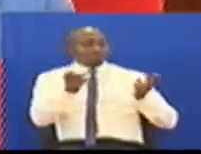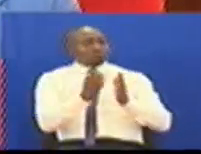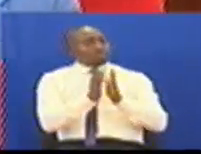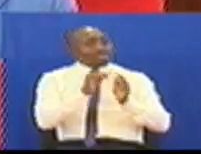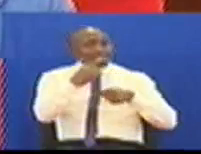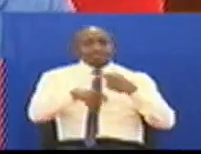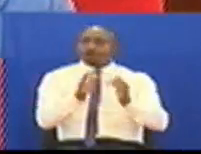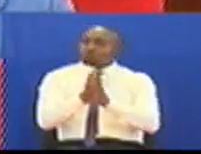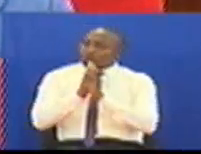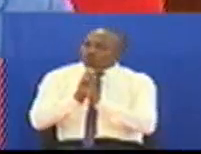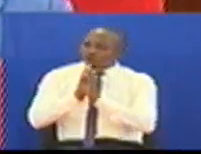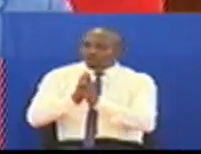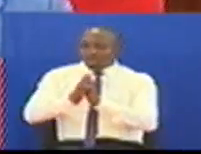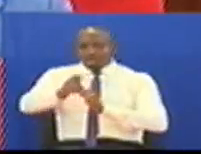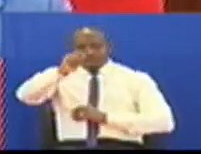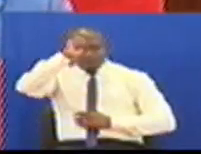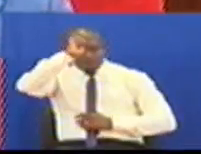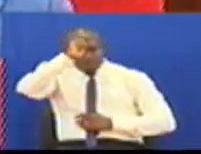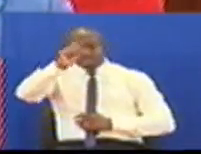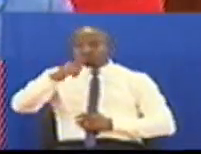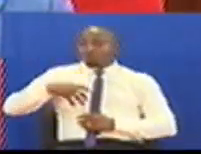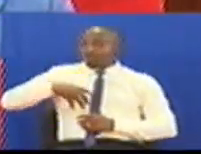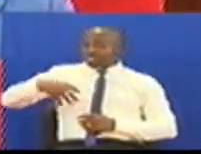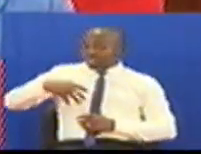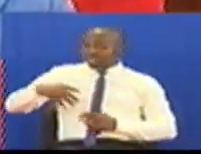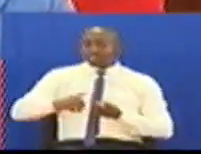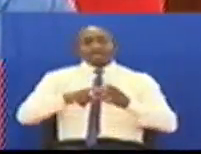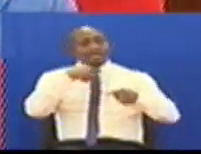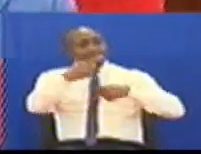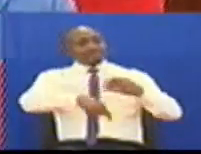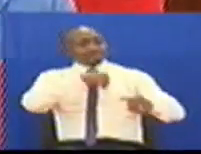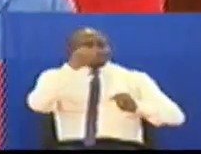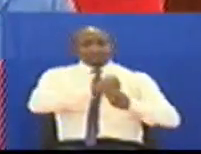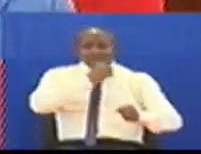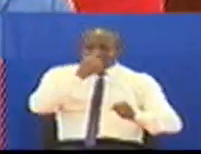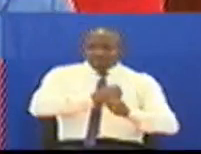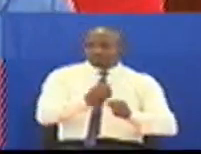Mheshimiwa Waziri, Mheshimiwa Jafo aweze kufanya kazi kubwa kwa kuangalia